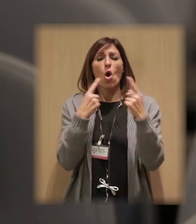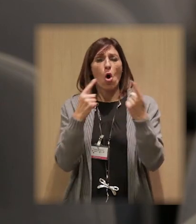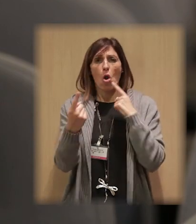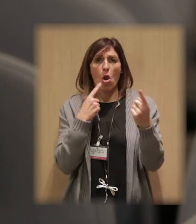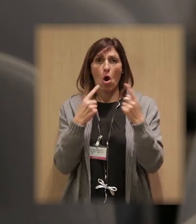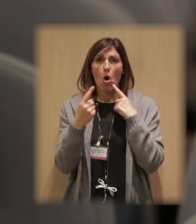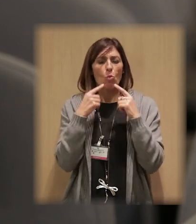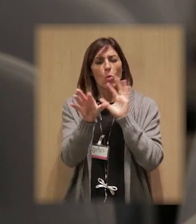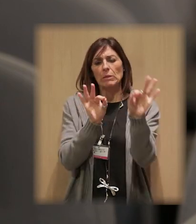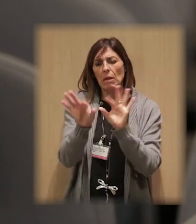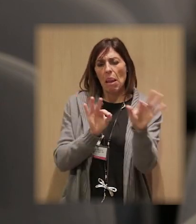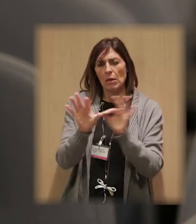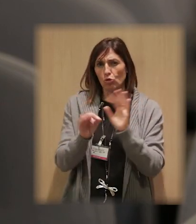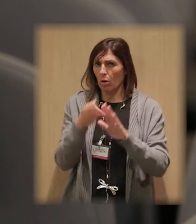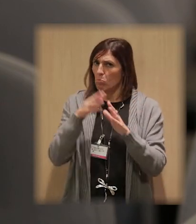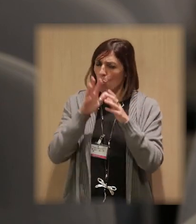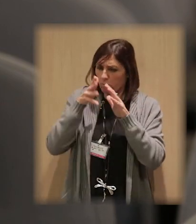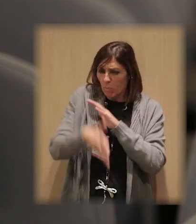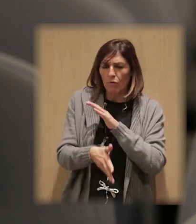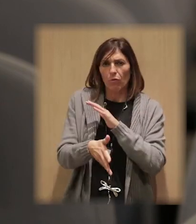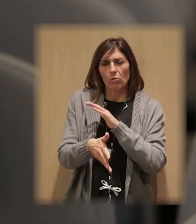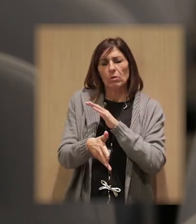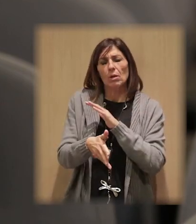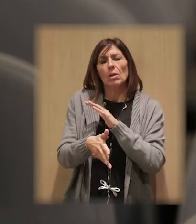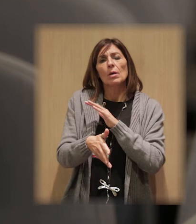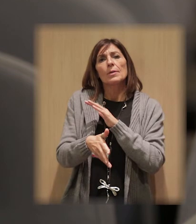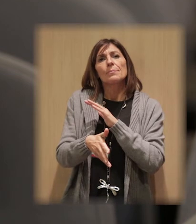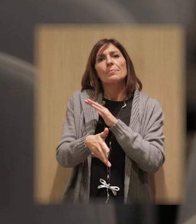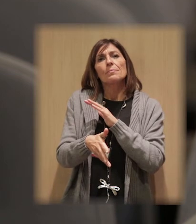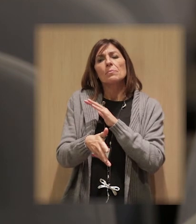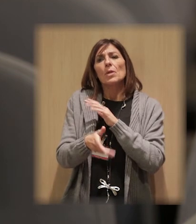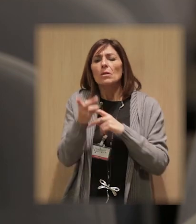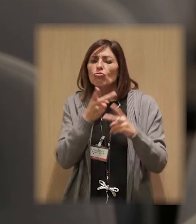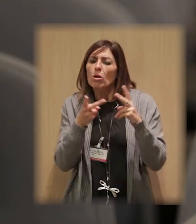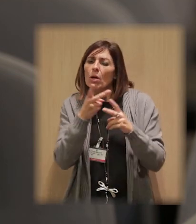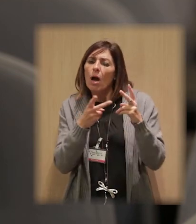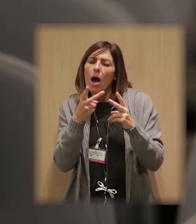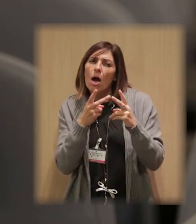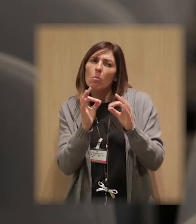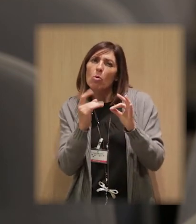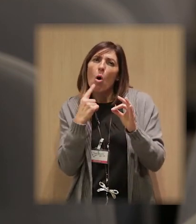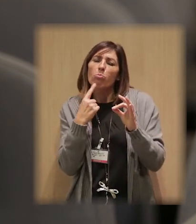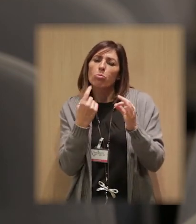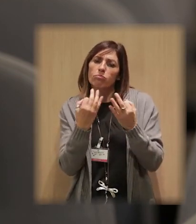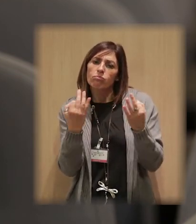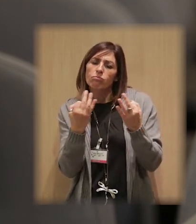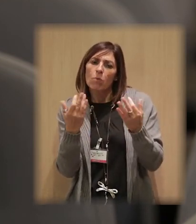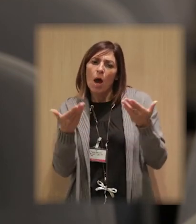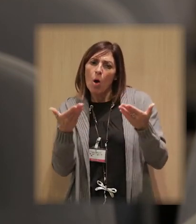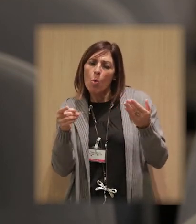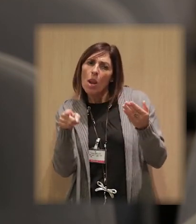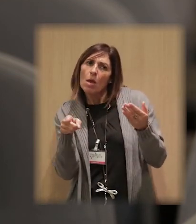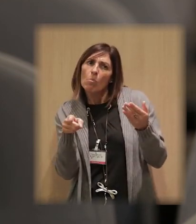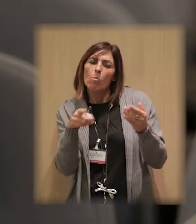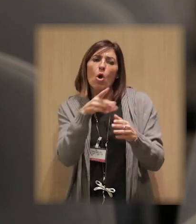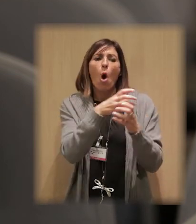più articolati per trovare appunto un giusto match fra quello che è ciò che Pfizer